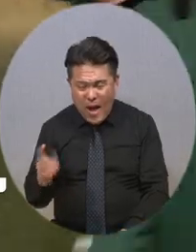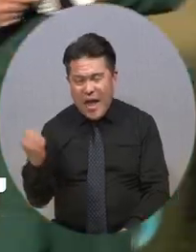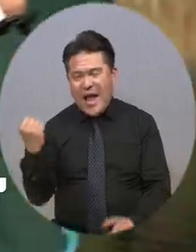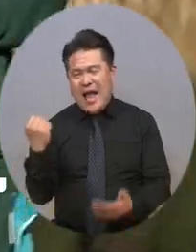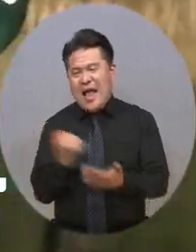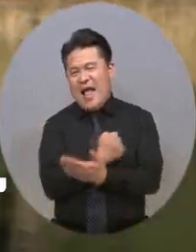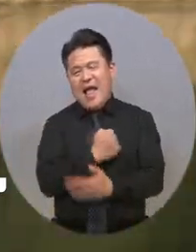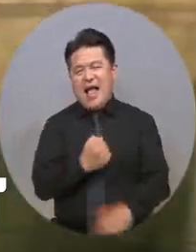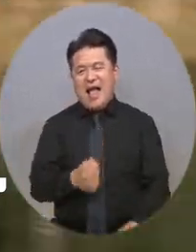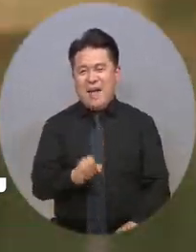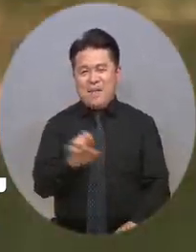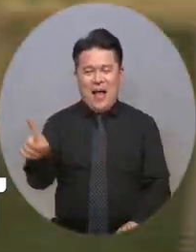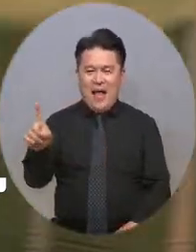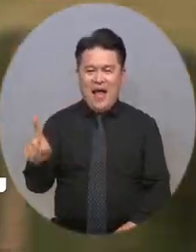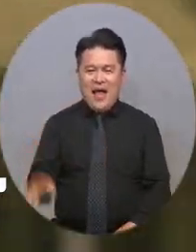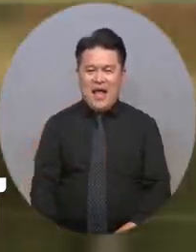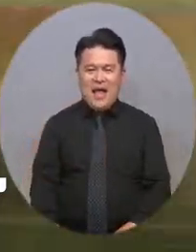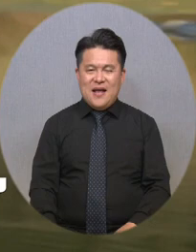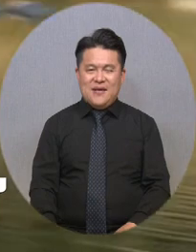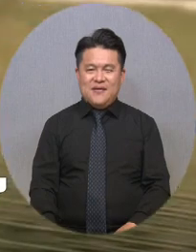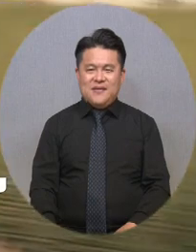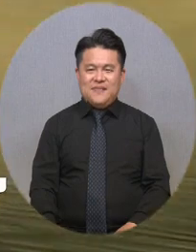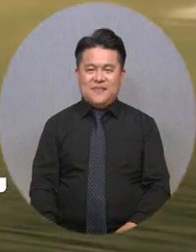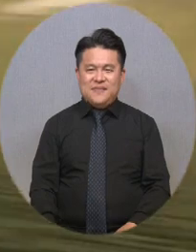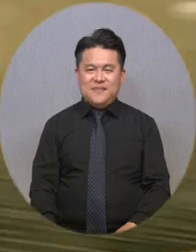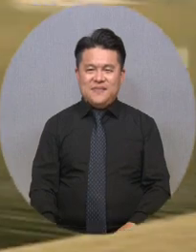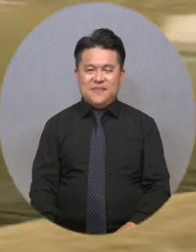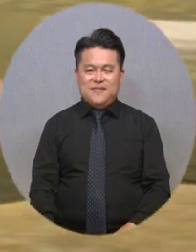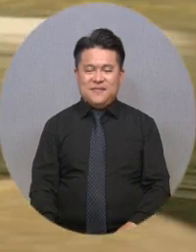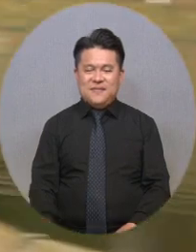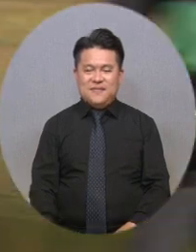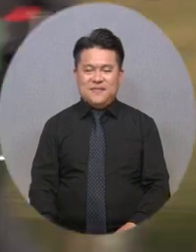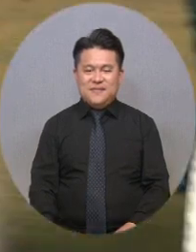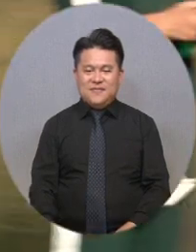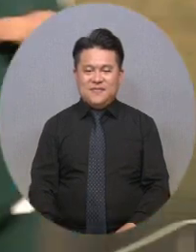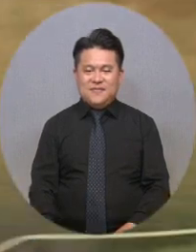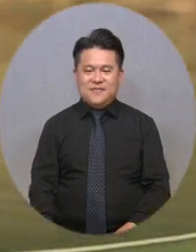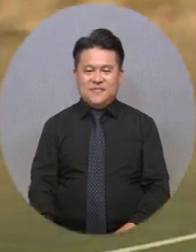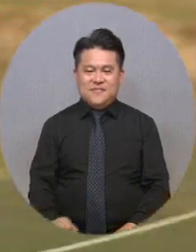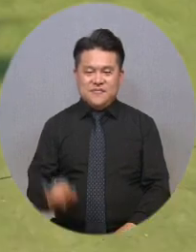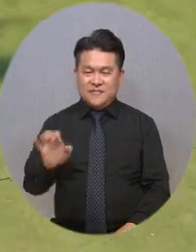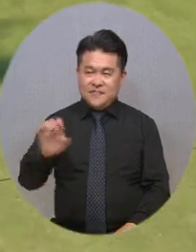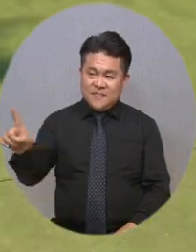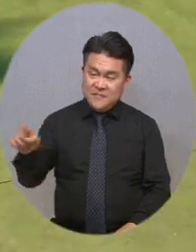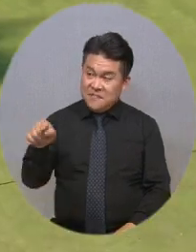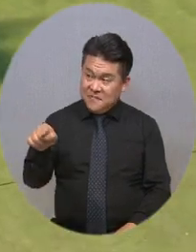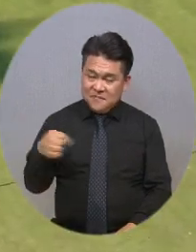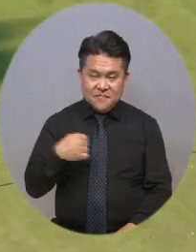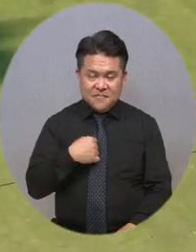버디! 나이스 파! 나이스 파, 와. 그러면, 언니가 파고,